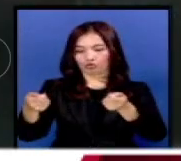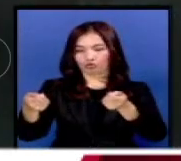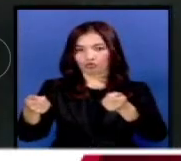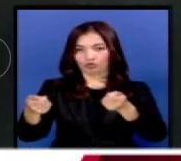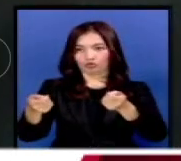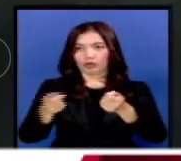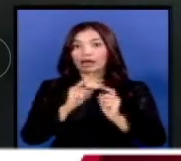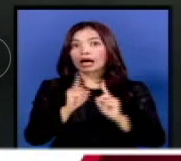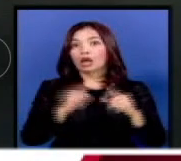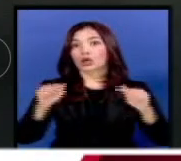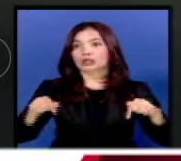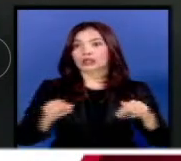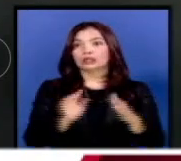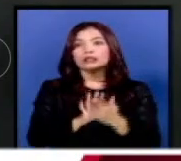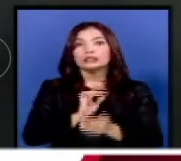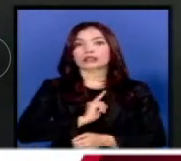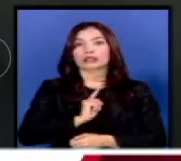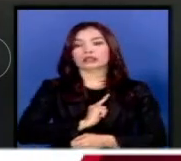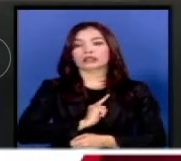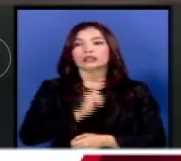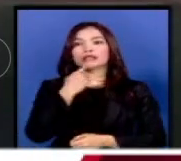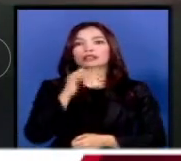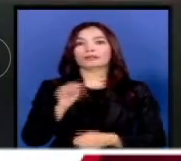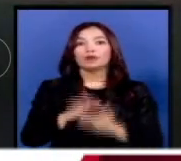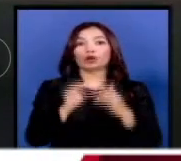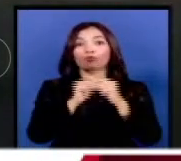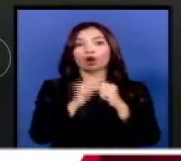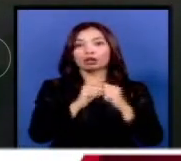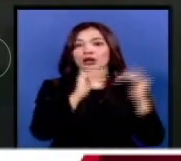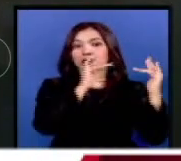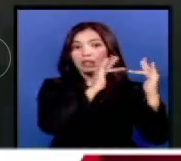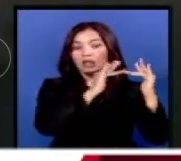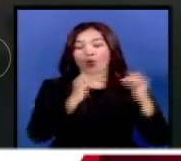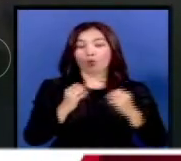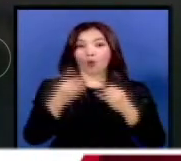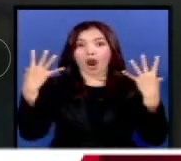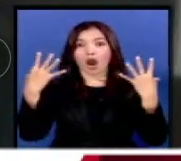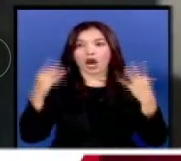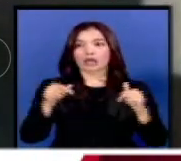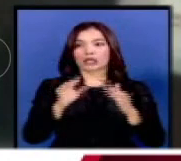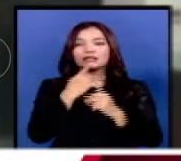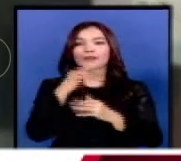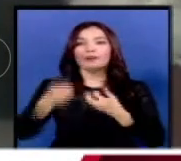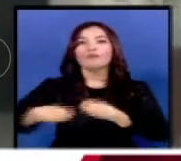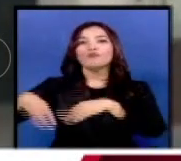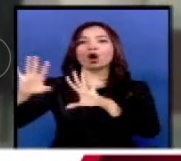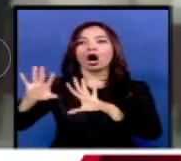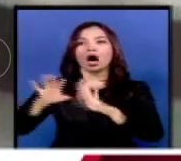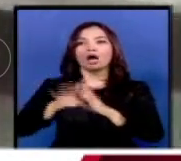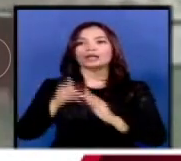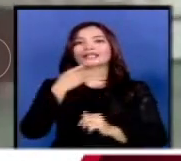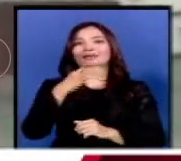Diketahui, Mas Riah sendiri sempat menghebohkan jagat sosial media karena aksinya yang tega membuang kotoran ke